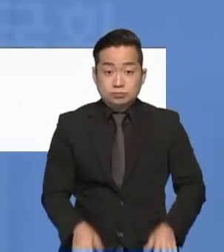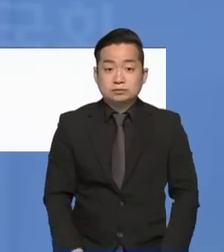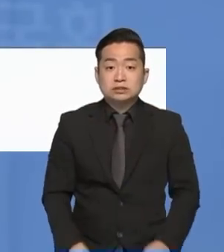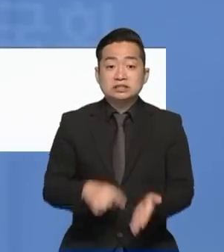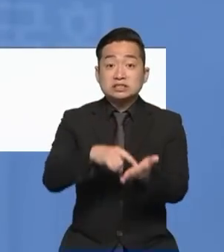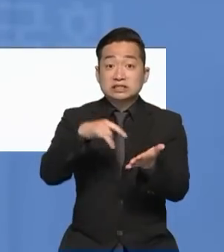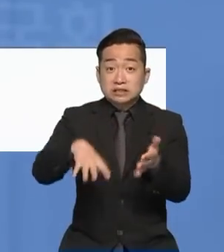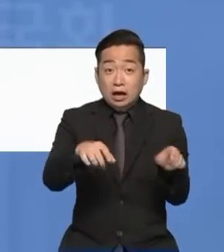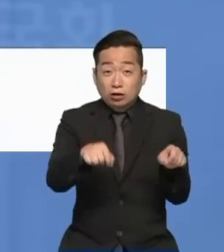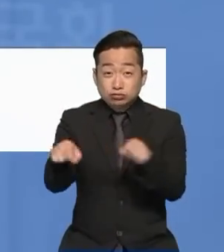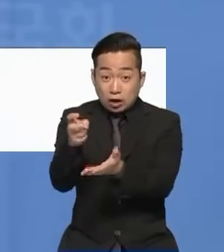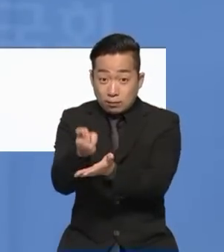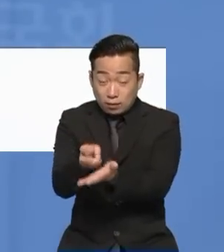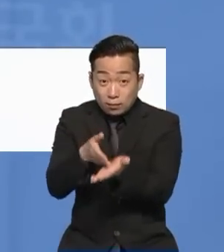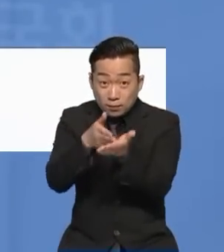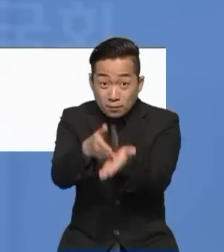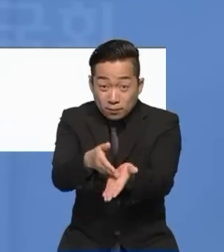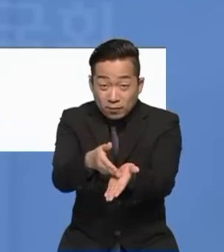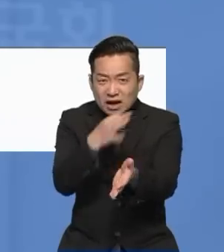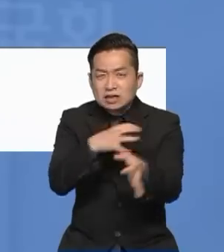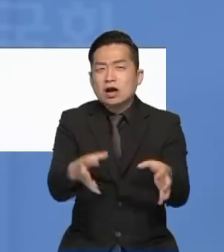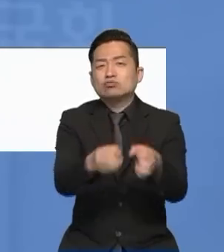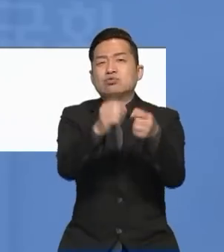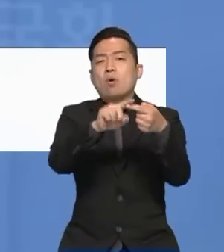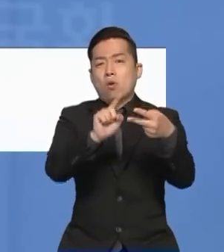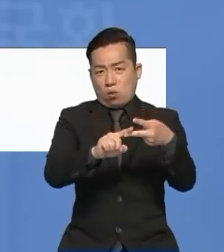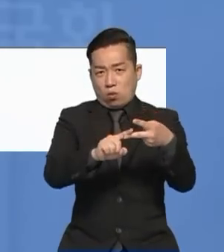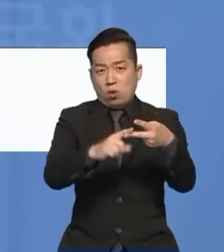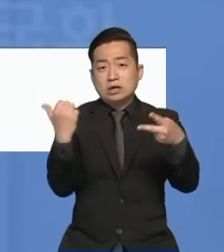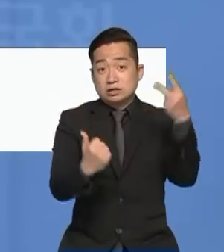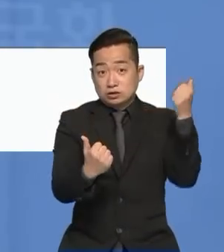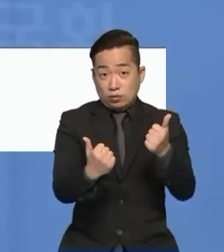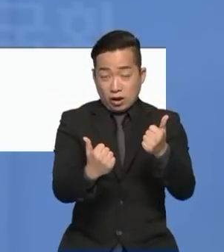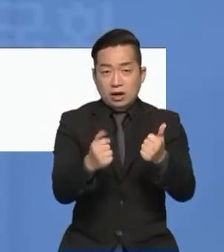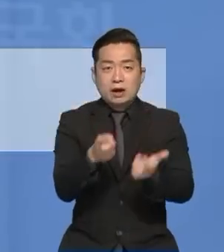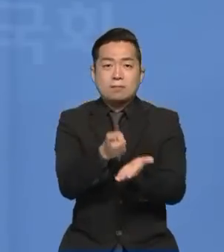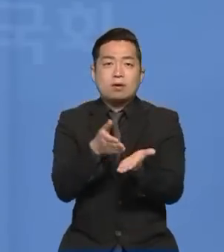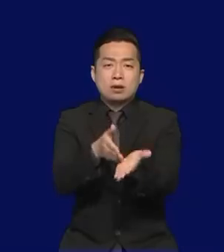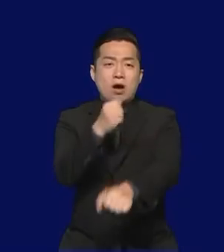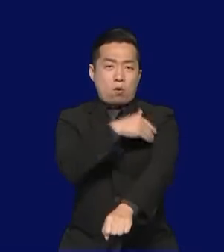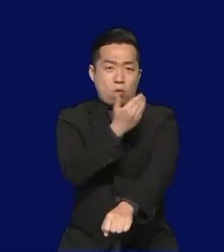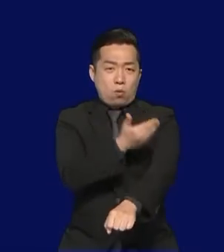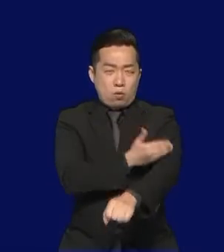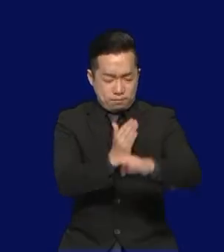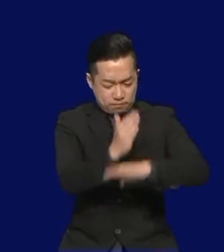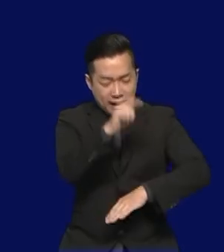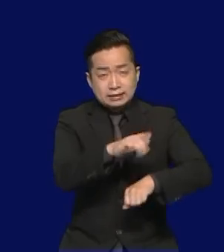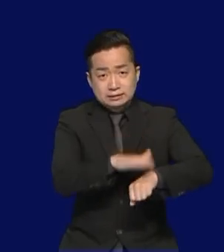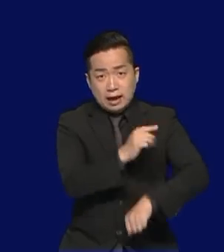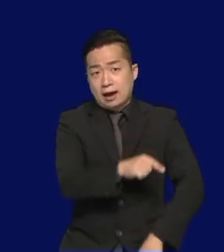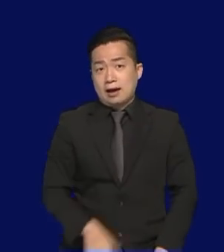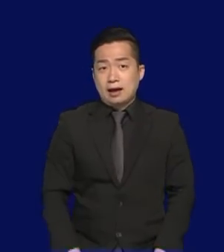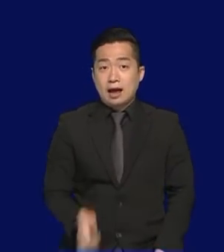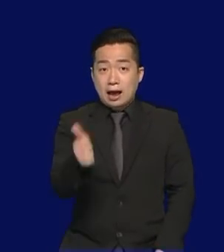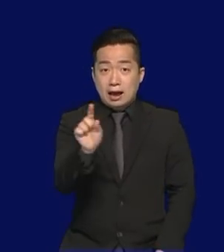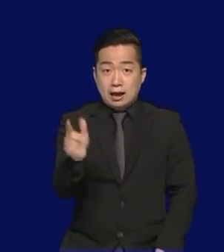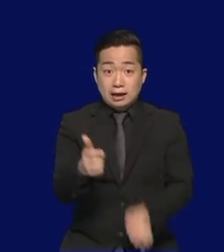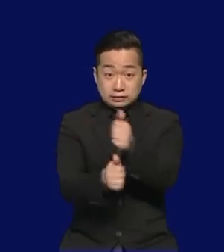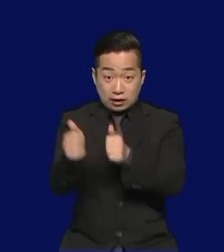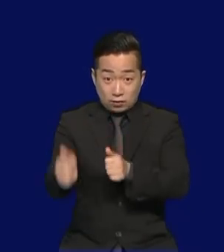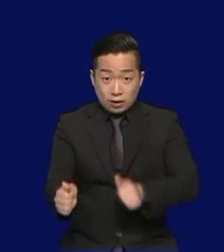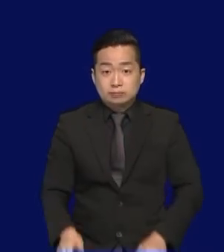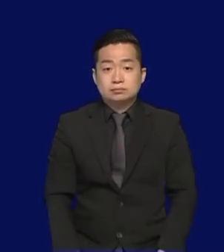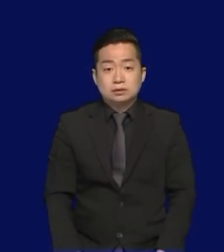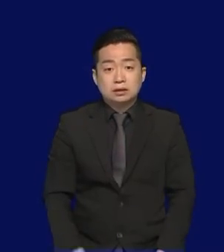발의해 이해충돌을 넘어 국회의원의 입법권도 남용했습니다. 한동훈 장관은 누구도 코인